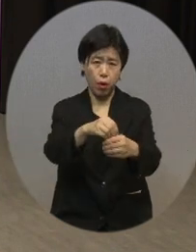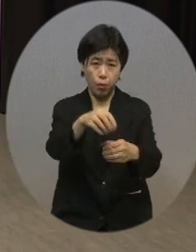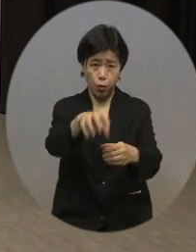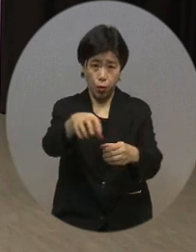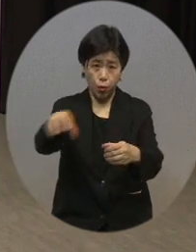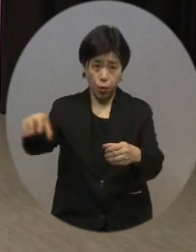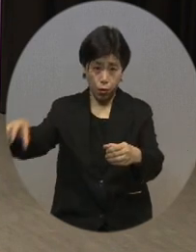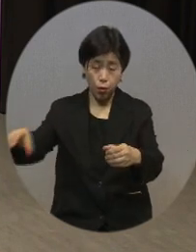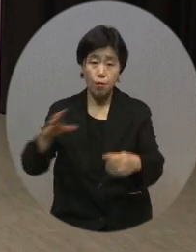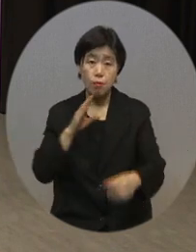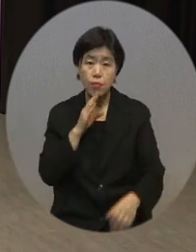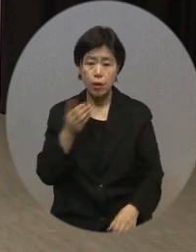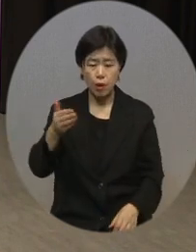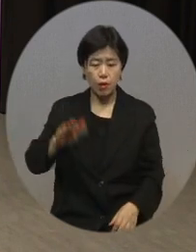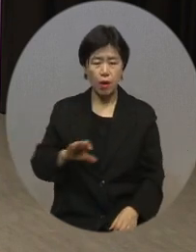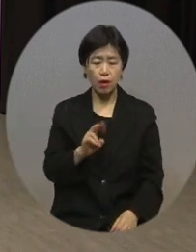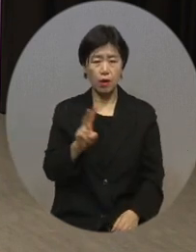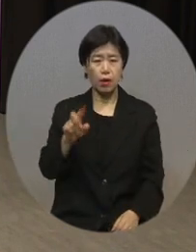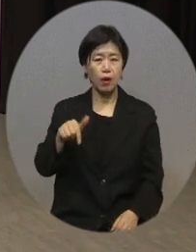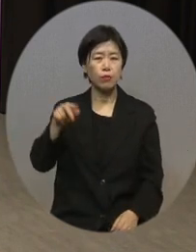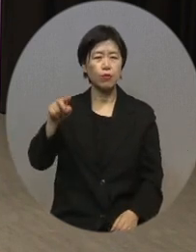주변에 다산동도 있고